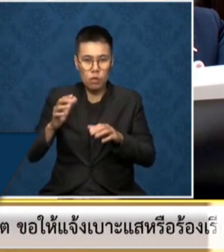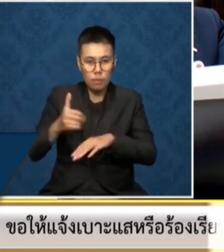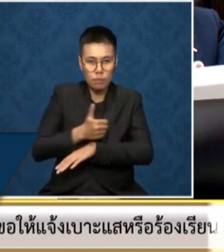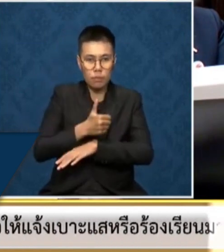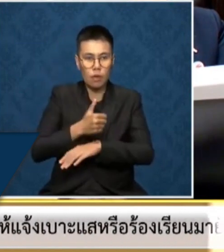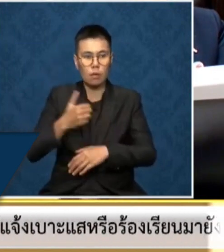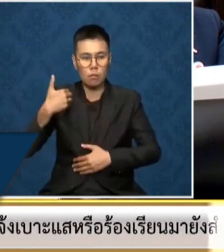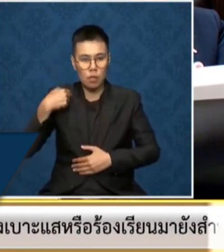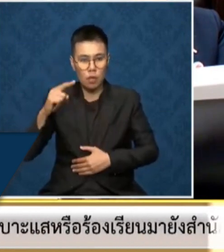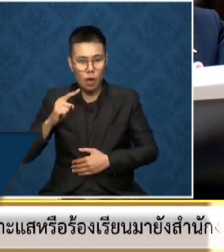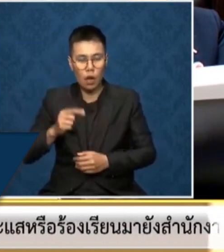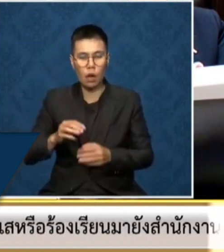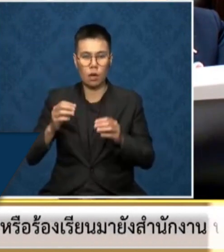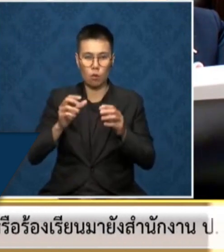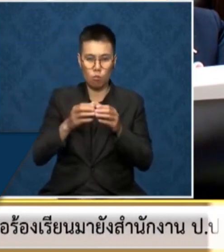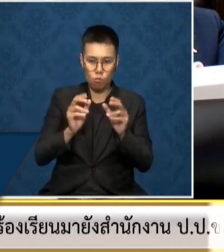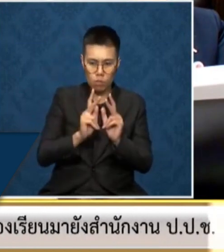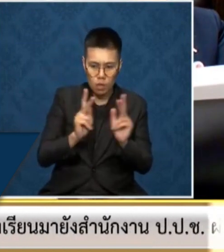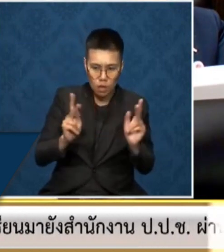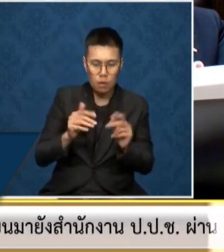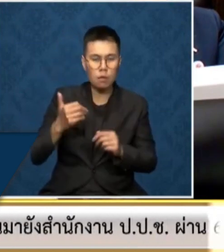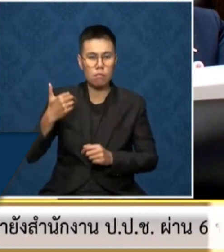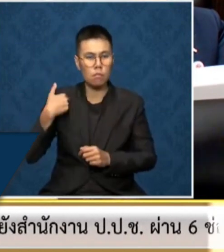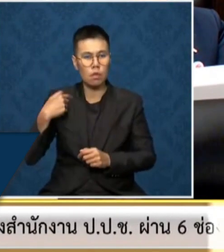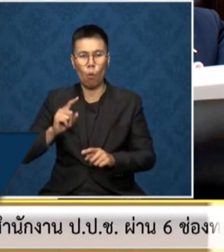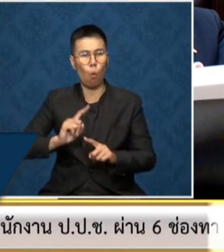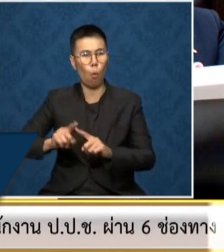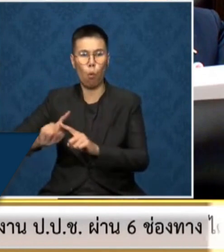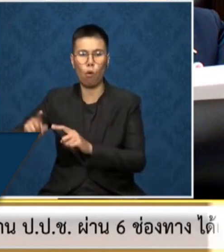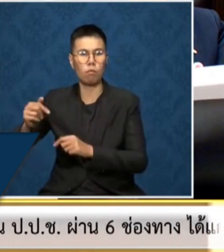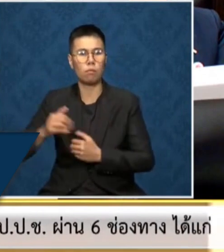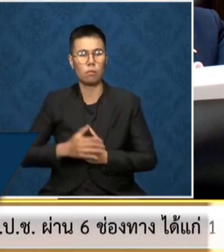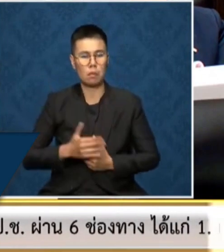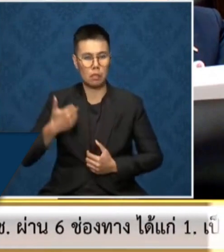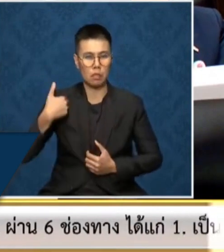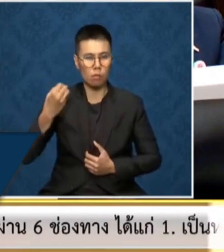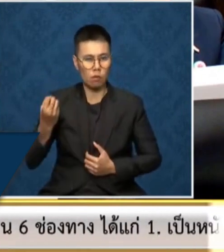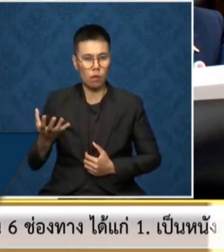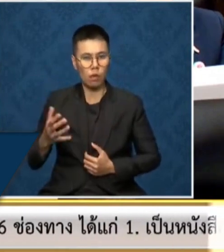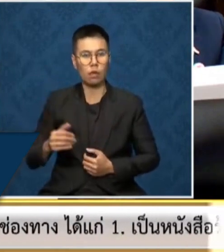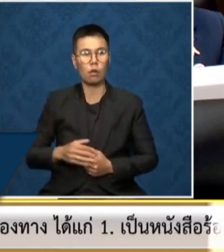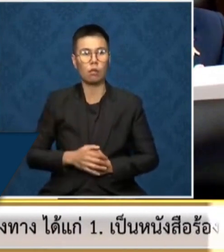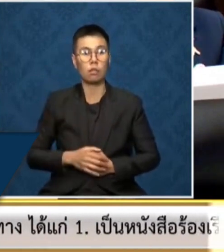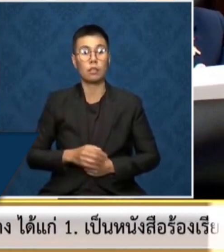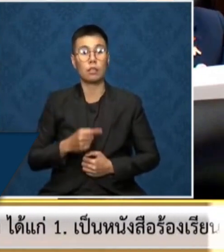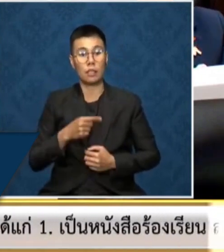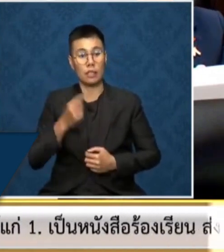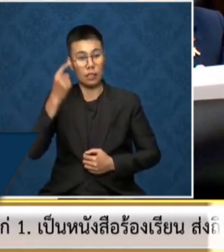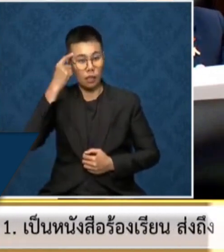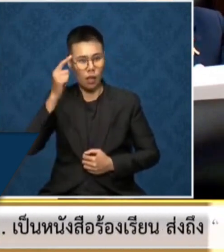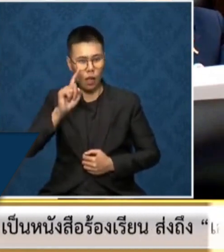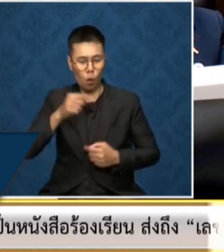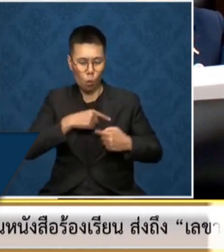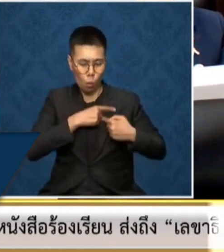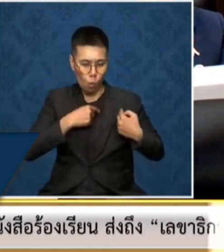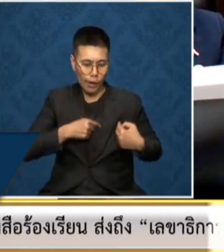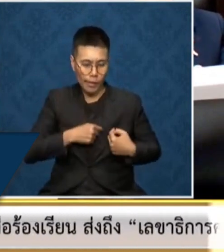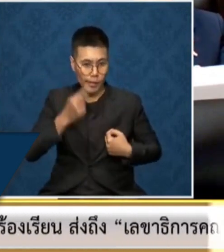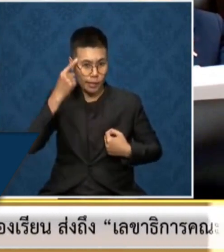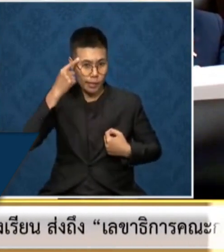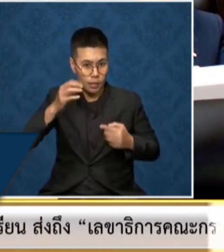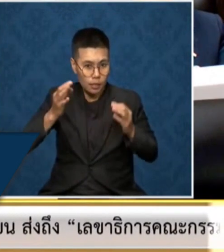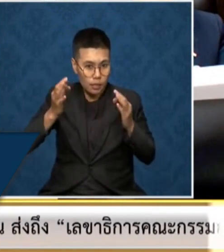มีความเป็พัก มีการมาที่การคะนะศามมาต่ จะแยะไปหมดหรือ, จะใช้หัวใจของท่านในการตดสนใจ